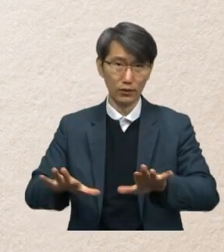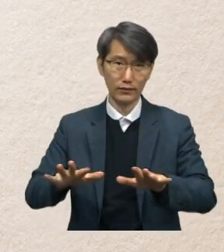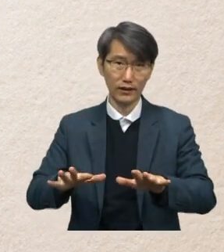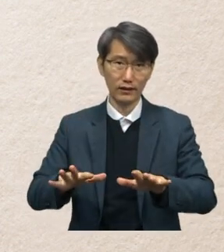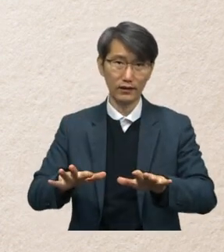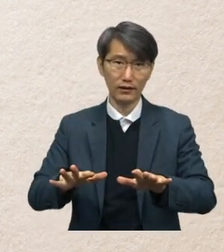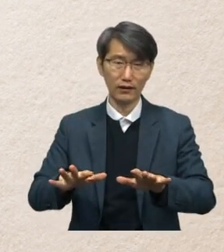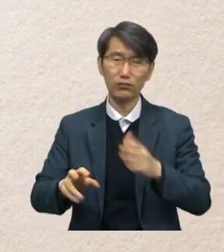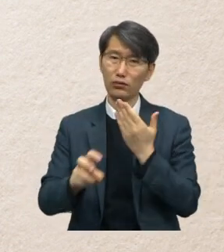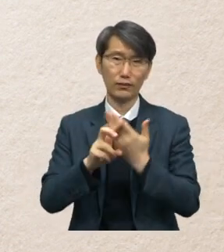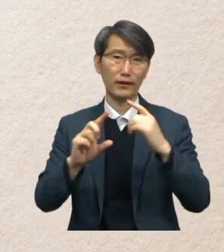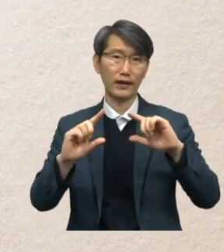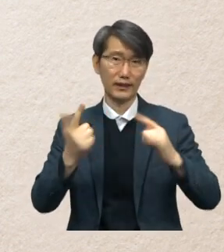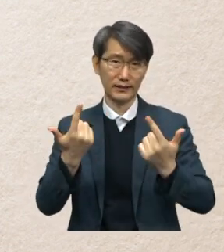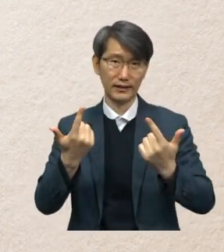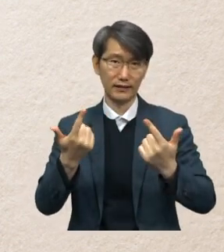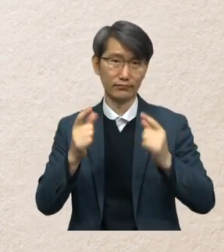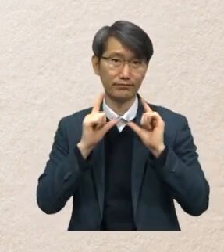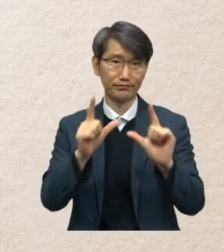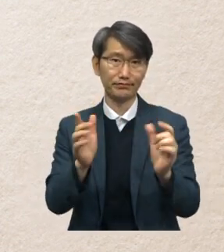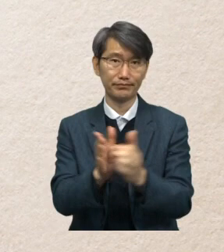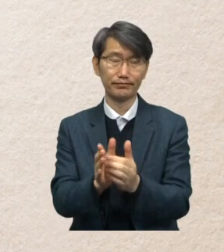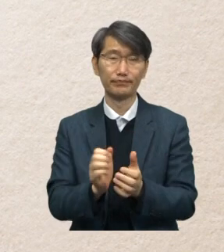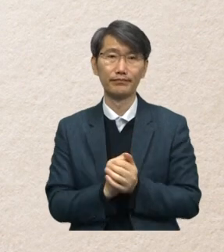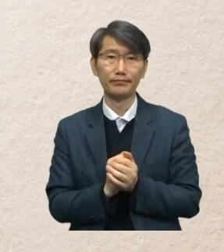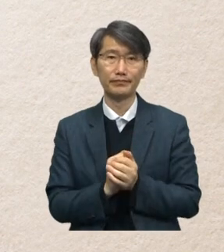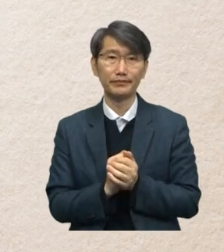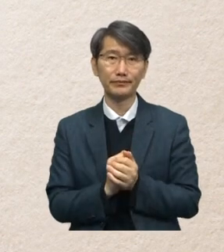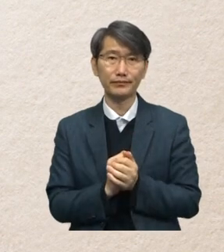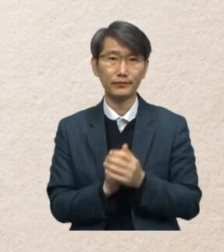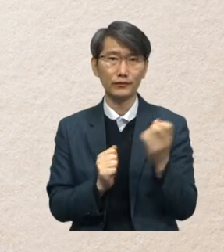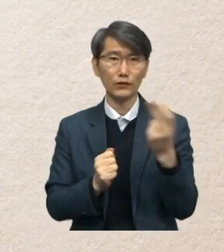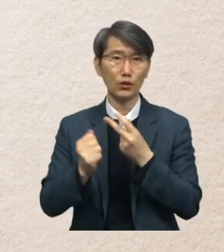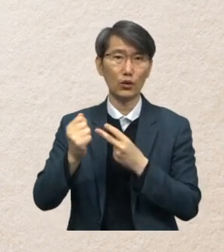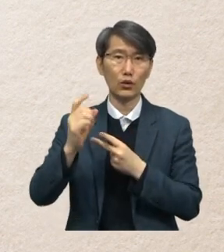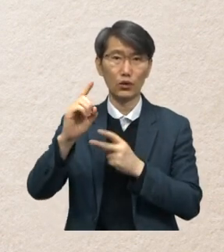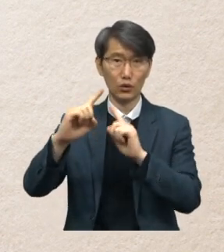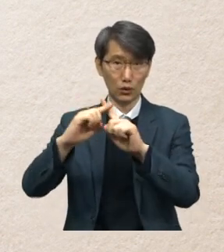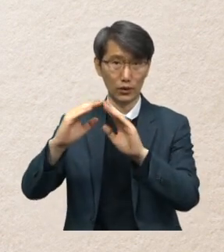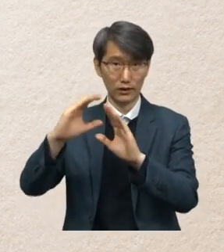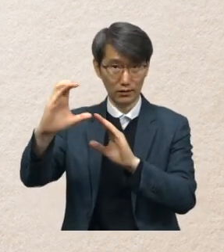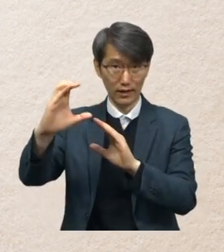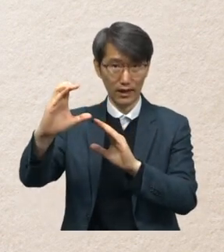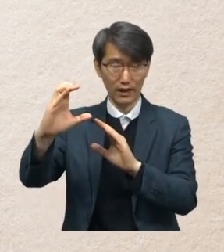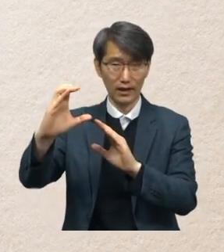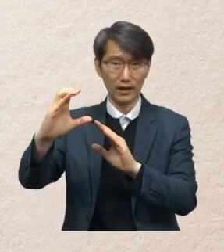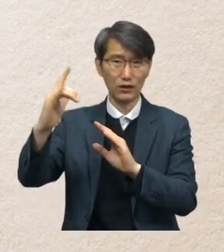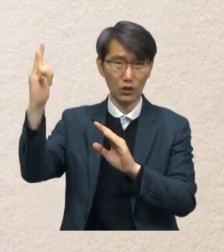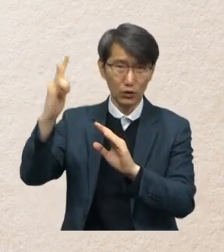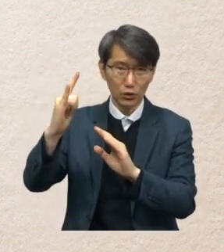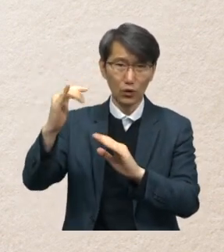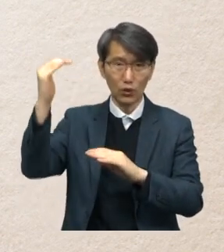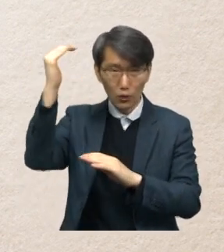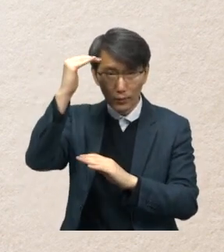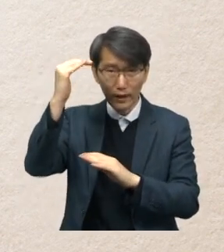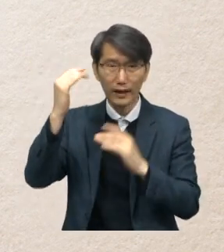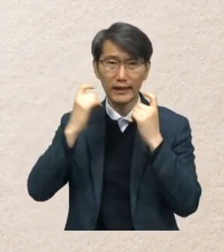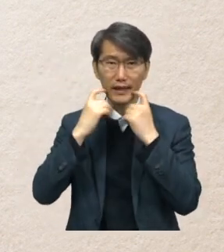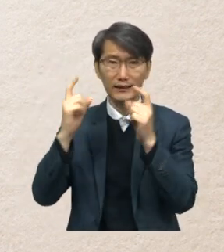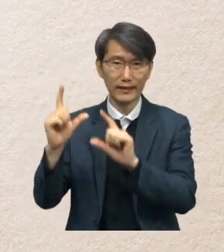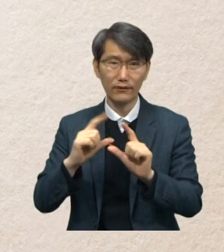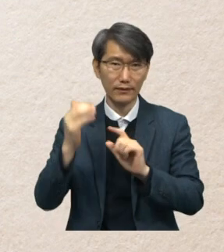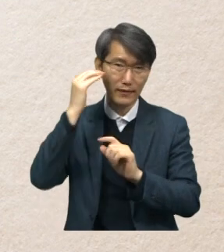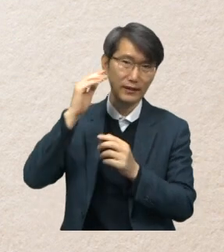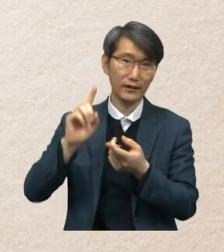해도 위법하다고 볼 수 없다고 판시했습니다 또 성당 측에 일조권과 조망권 사생활 치매